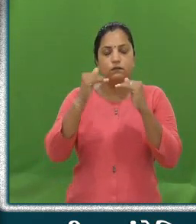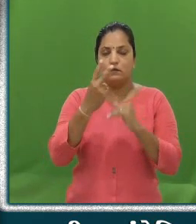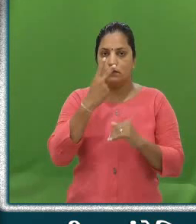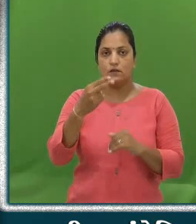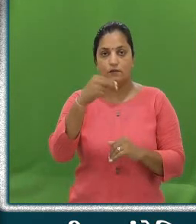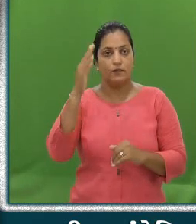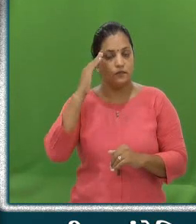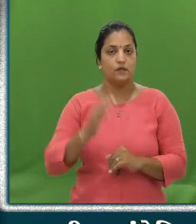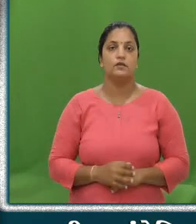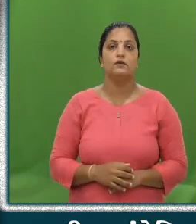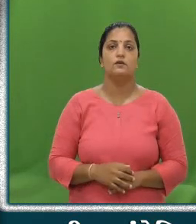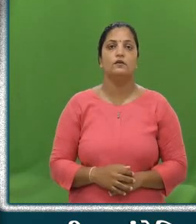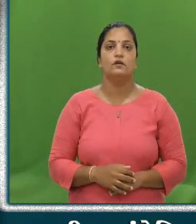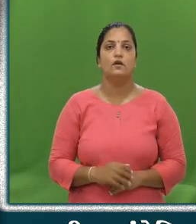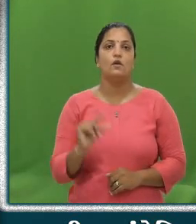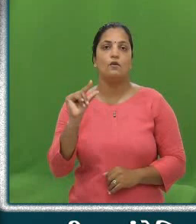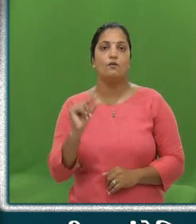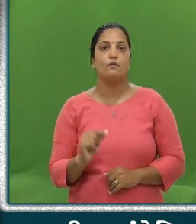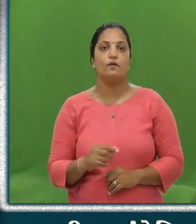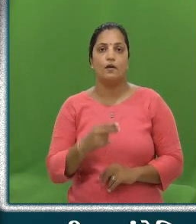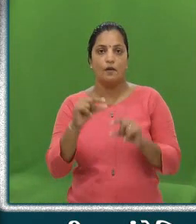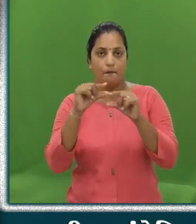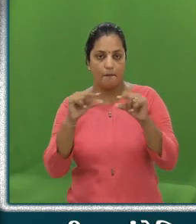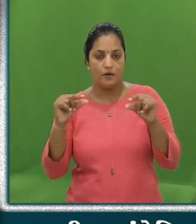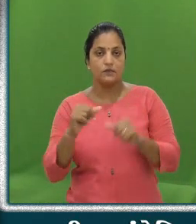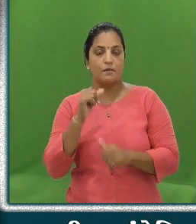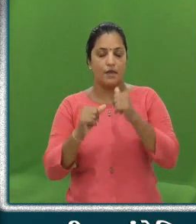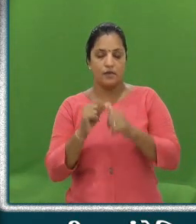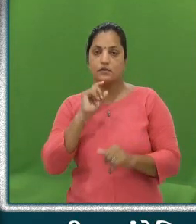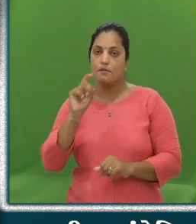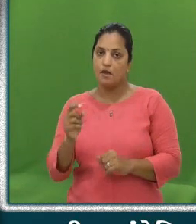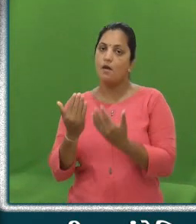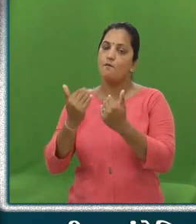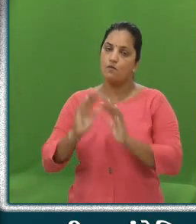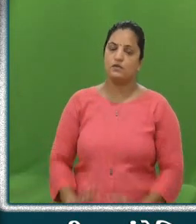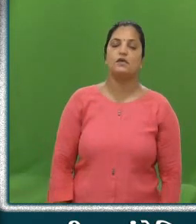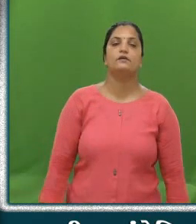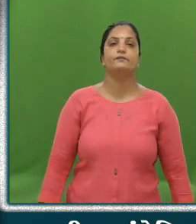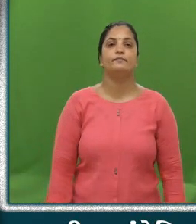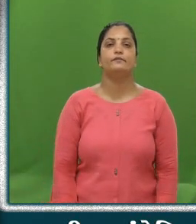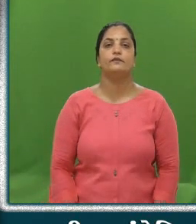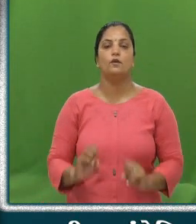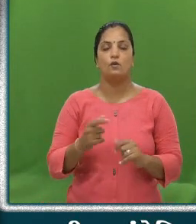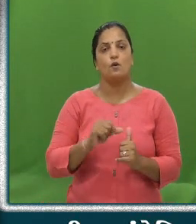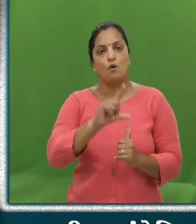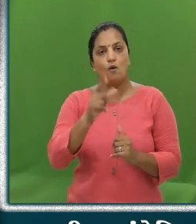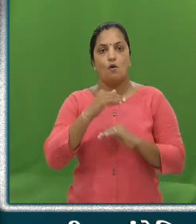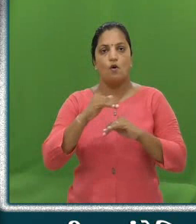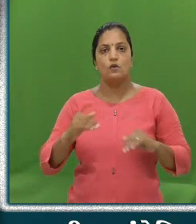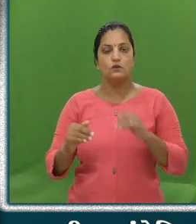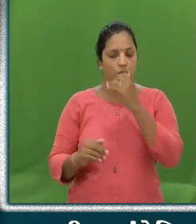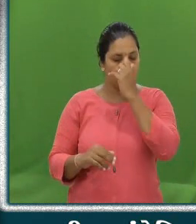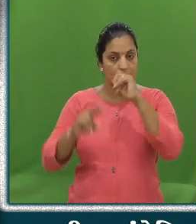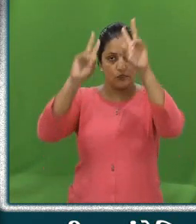છે. આપણે યાદ રાખજો કે ઉત્ક્રાંતિની પણ વ્યાખ્યા પરીક્ષાની અંદર પૂછાઈ શકે છે. એટલે દરેકે દરેક